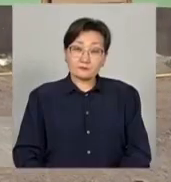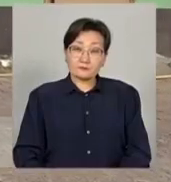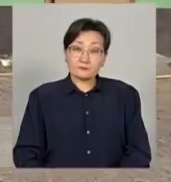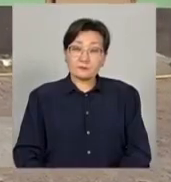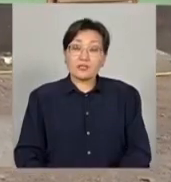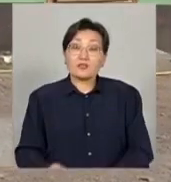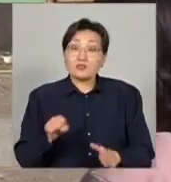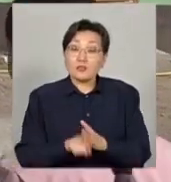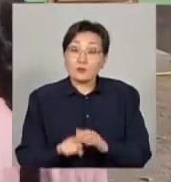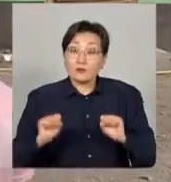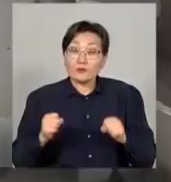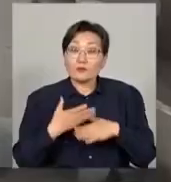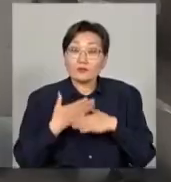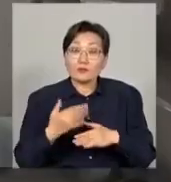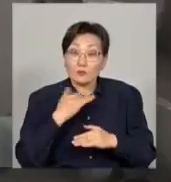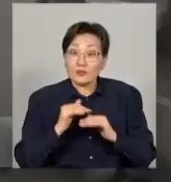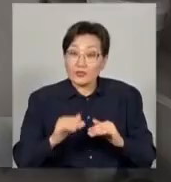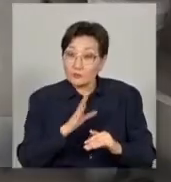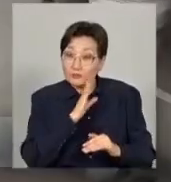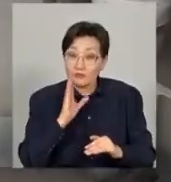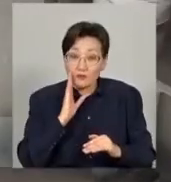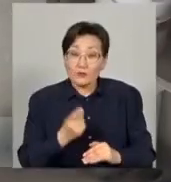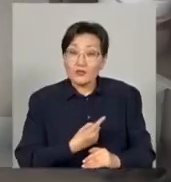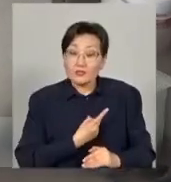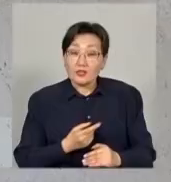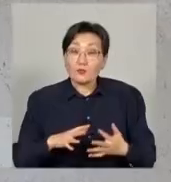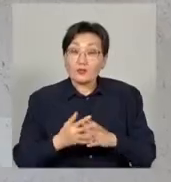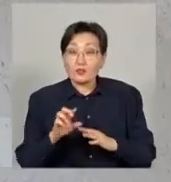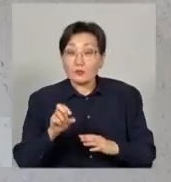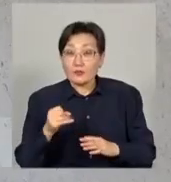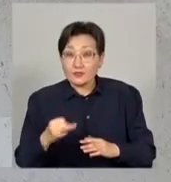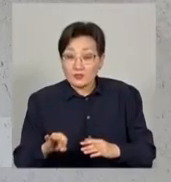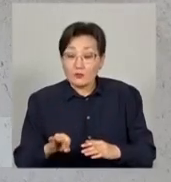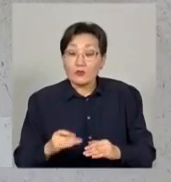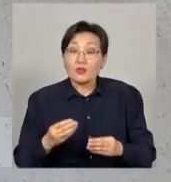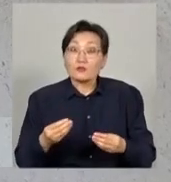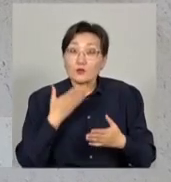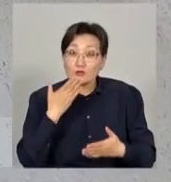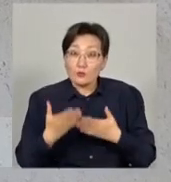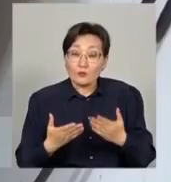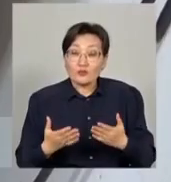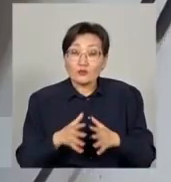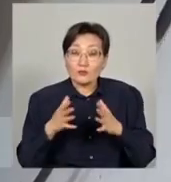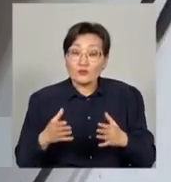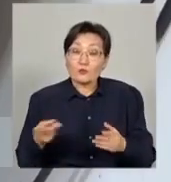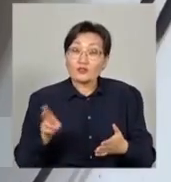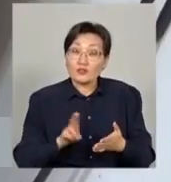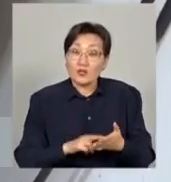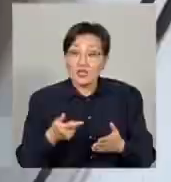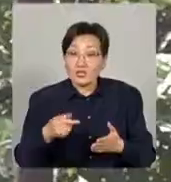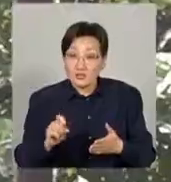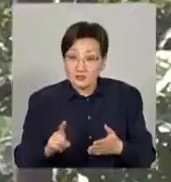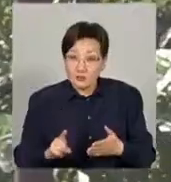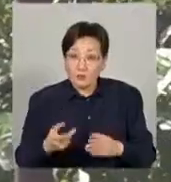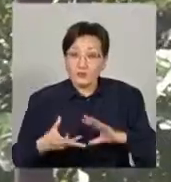а этой зимой мы помогли многодетной матери-одиночке у жительницы села сарыбайбека запросили баснословную сумму за подключение голубого